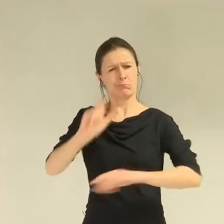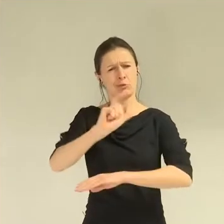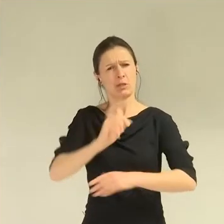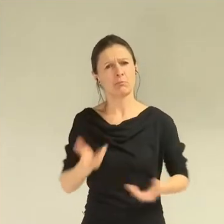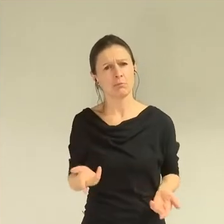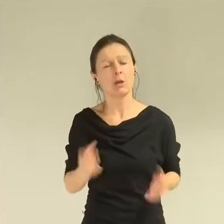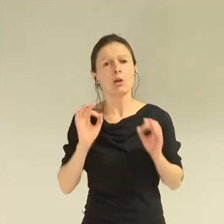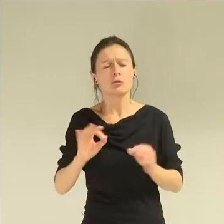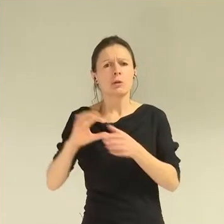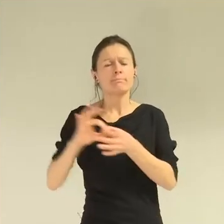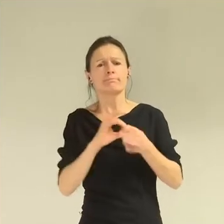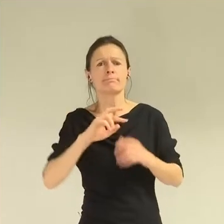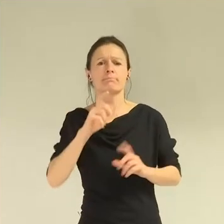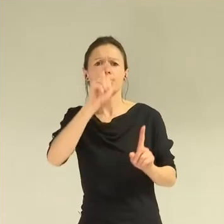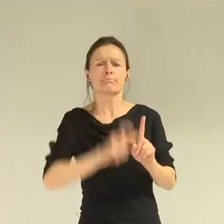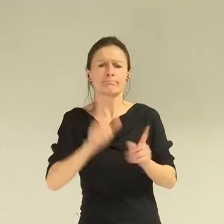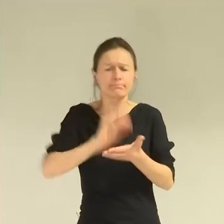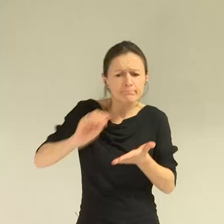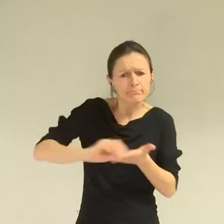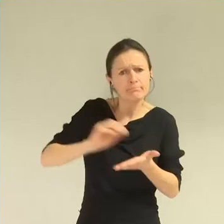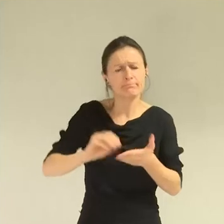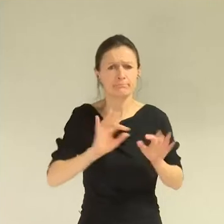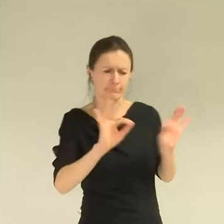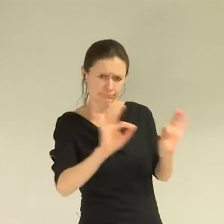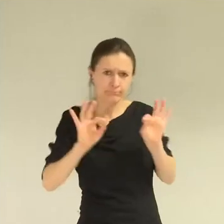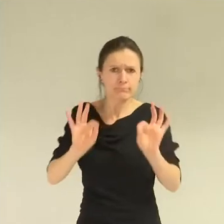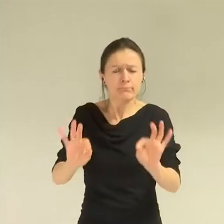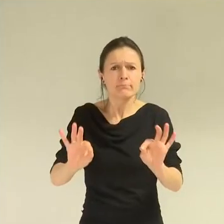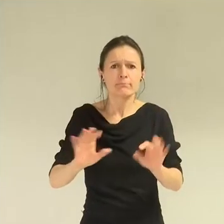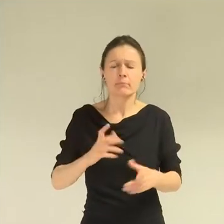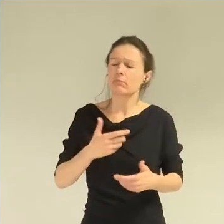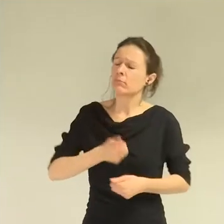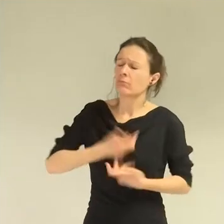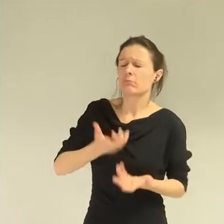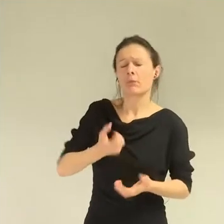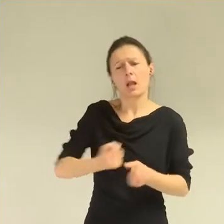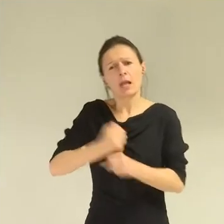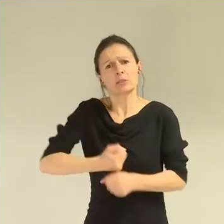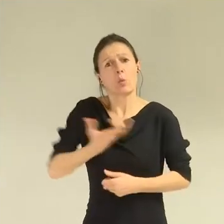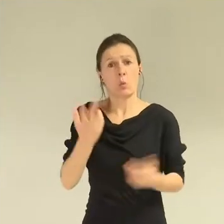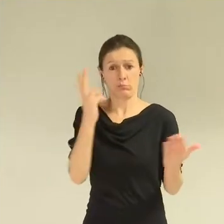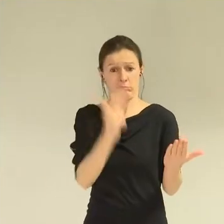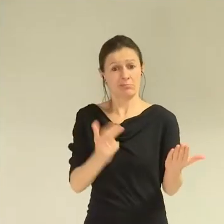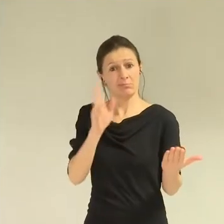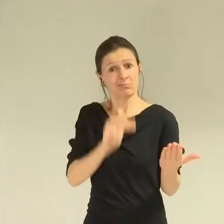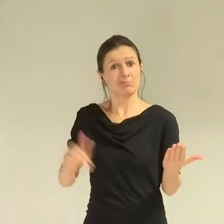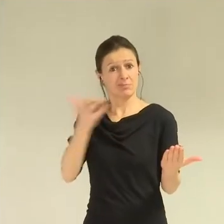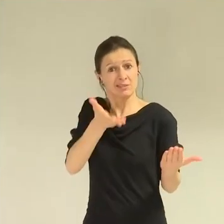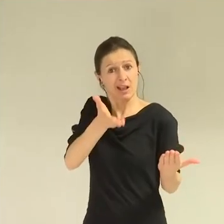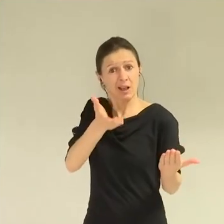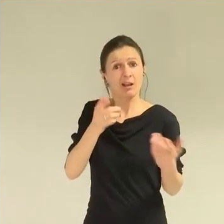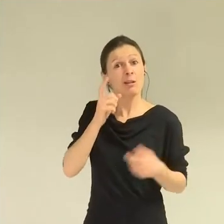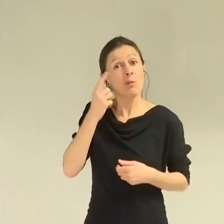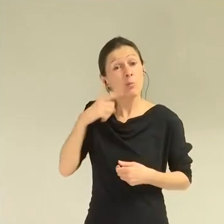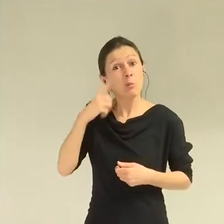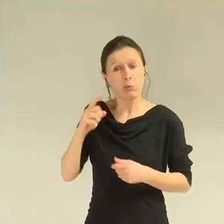en oeuvre reflète la douleur des musulmans et des juifs qui se battent depuis des millénaires ce qui se passe